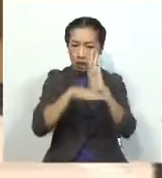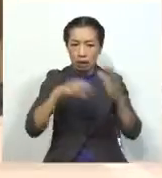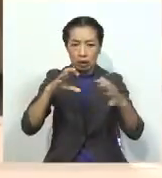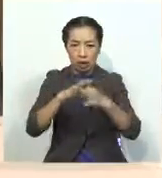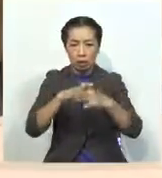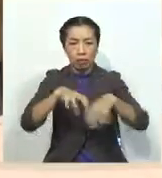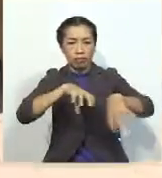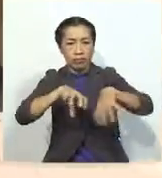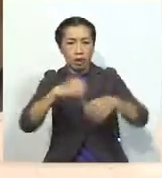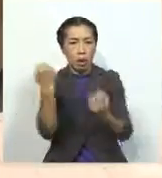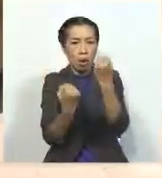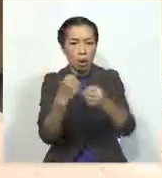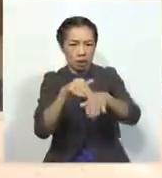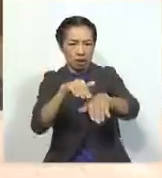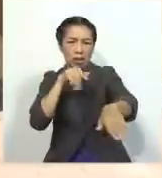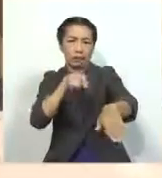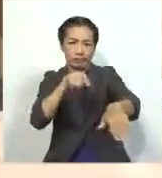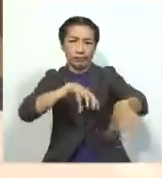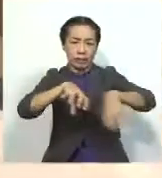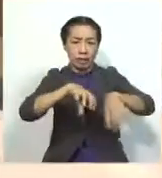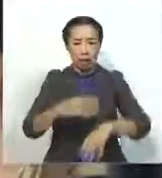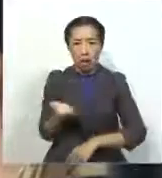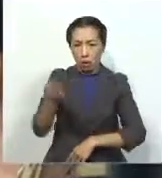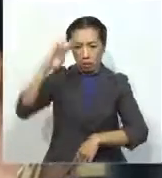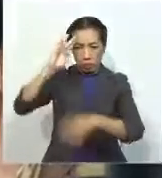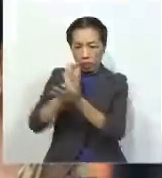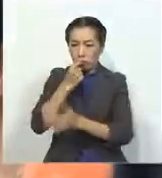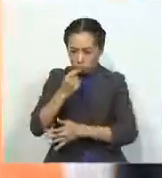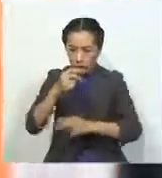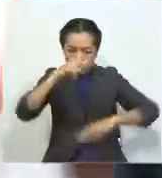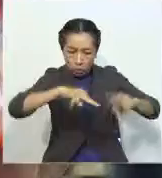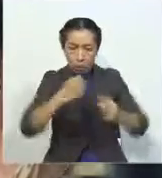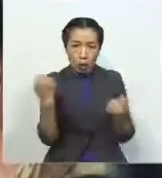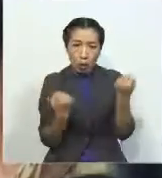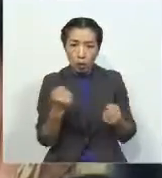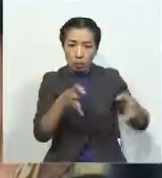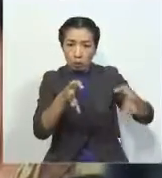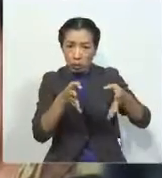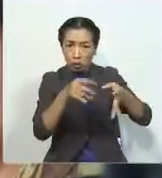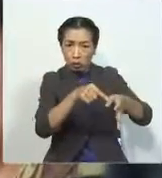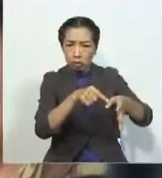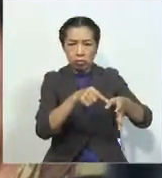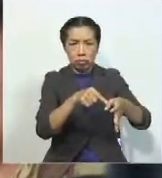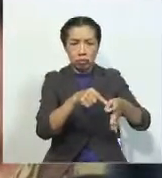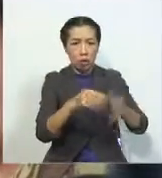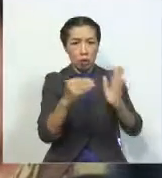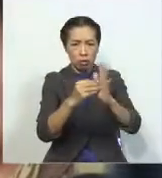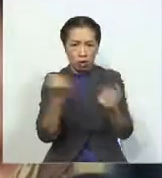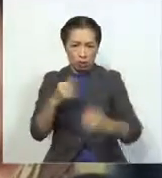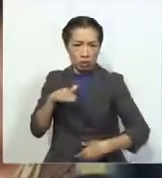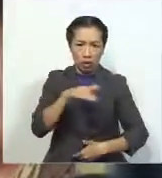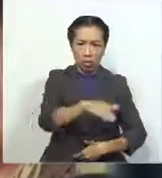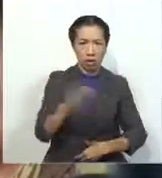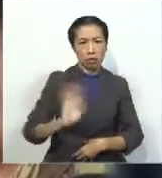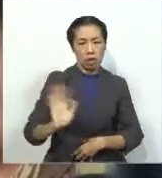ด้านการจัดการปัญหาจราจรครับอย่างเช่นให้ตำรวจจราจรกวดขันรถบรรทุกขนาดใหญ่นะครับไม่ให้วิ่งเข้ามาในกรุงเทพ